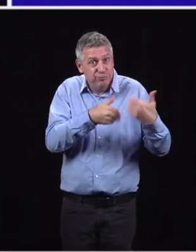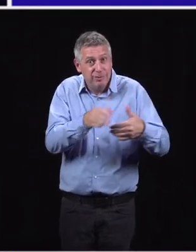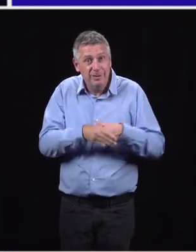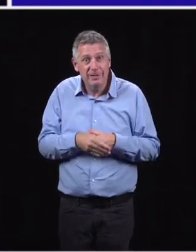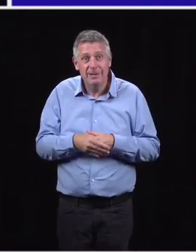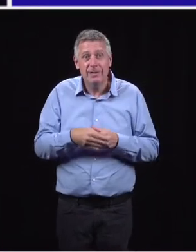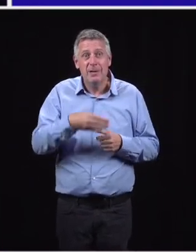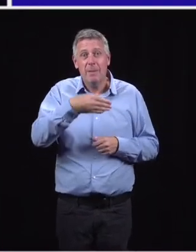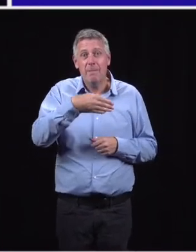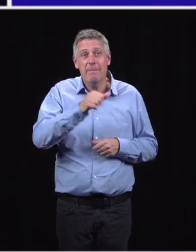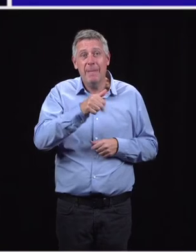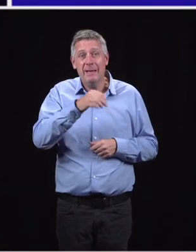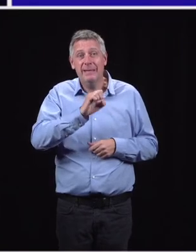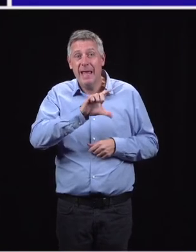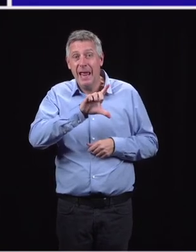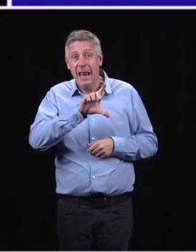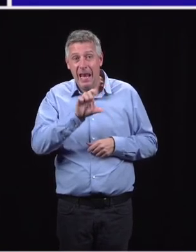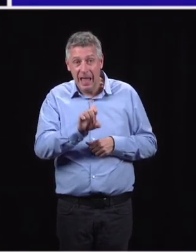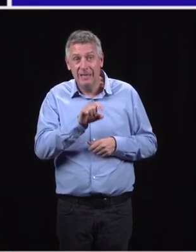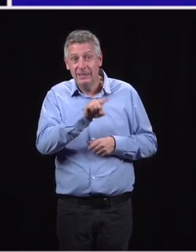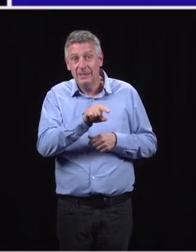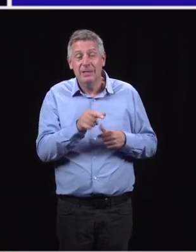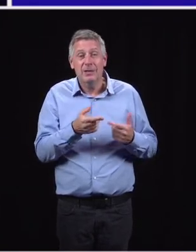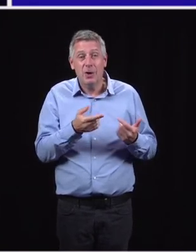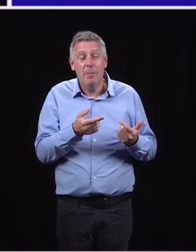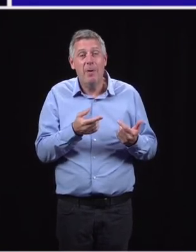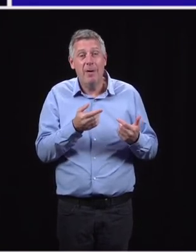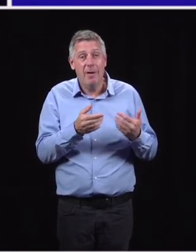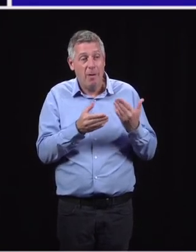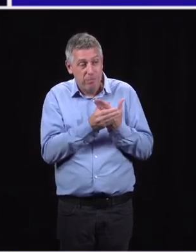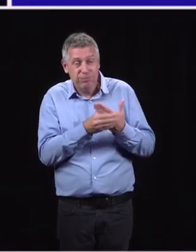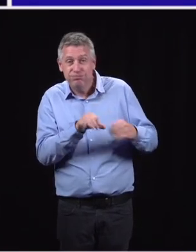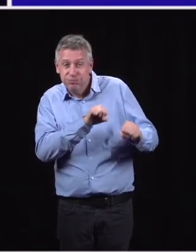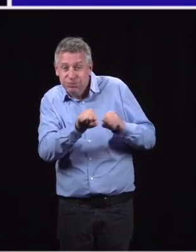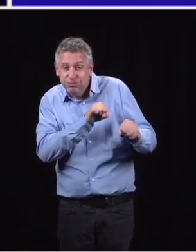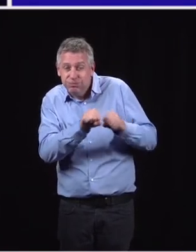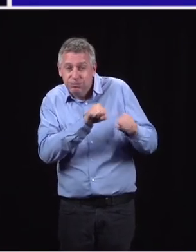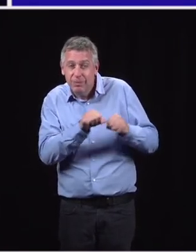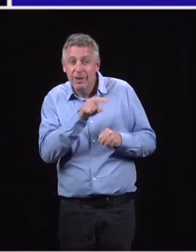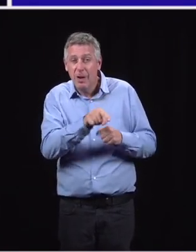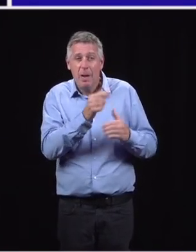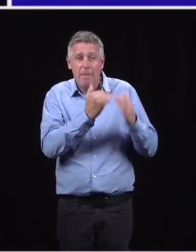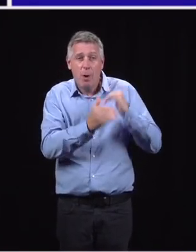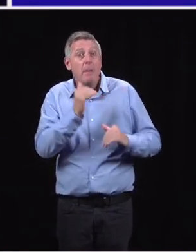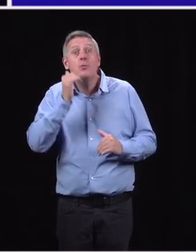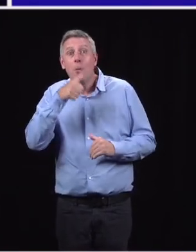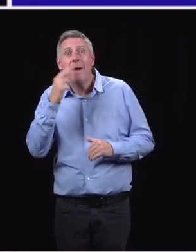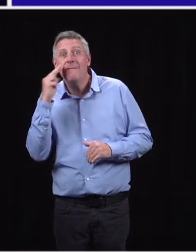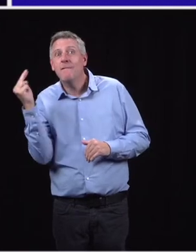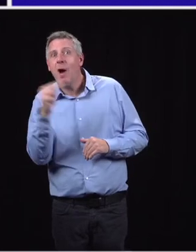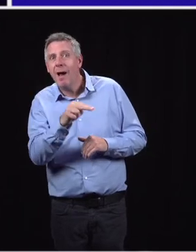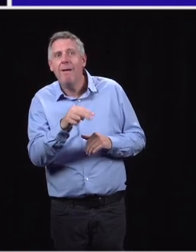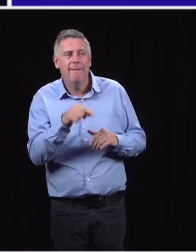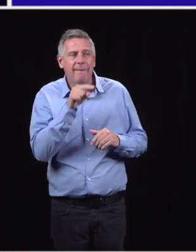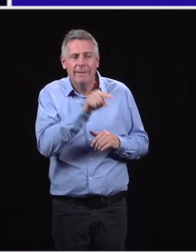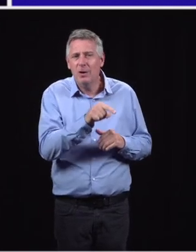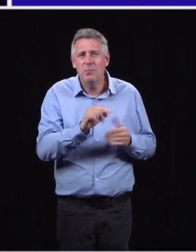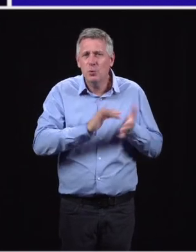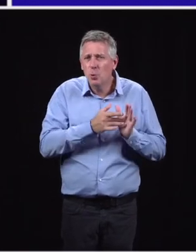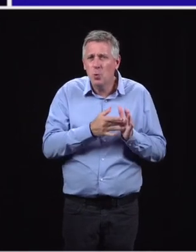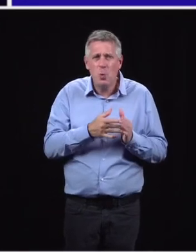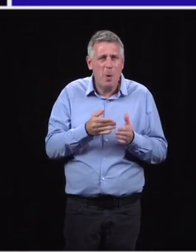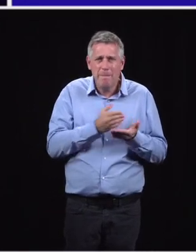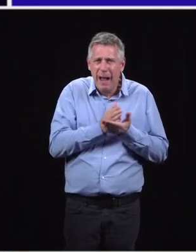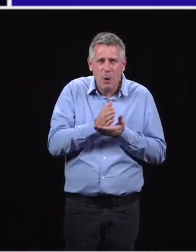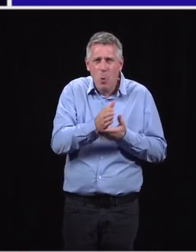et Aminata qui sont intervenus tout à l'heure et que vous allez revoir à partir de demain c'est elle qui ont programmé tout le parcours d'atelier que vous